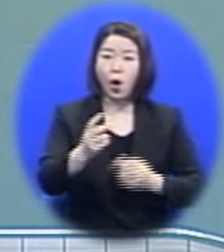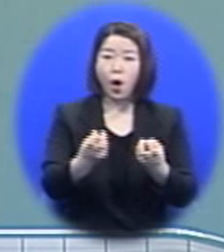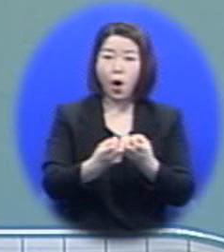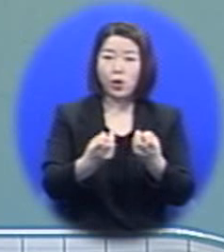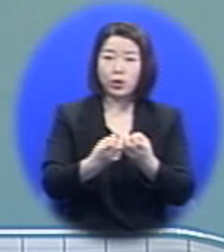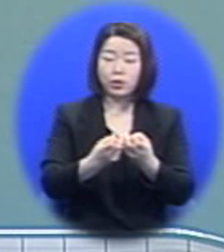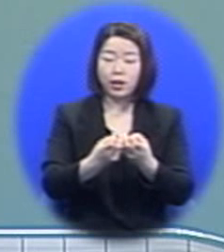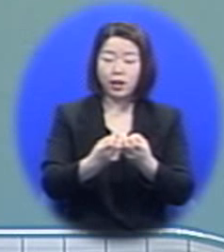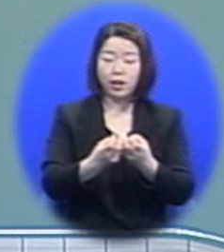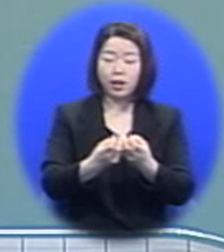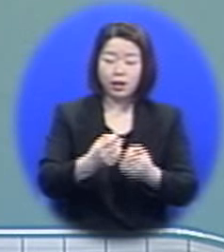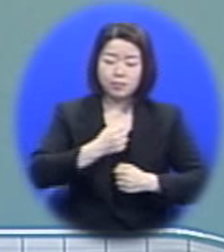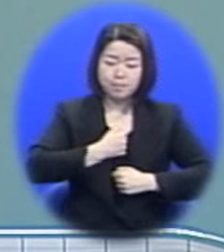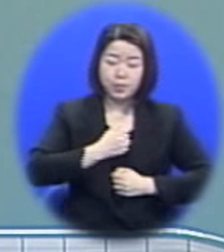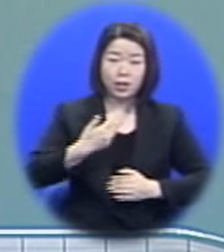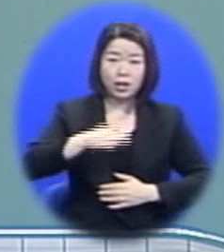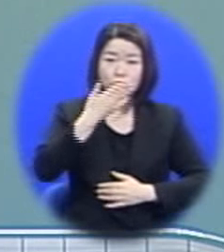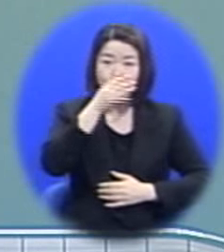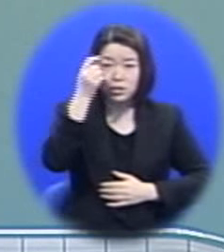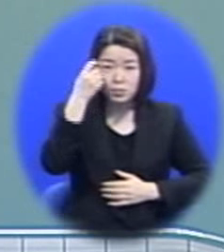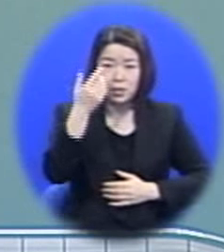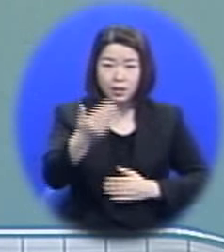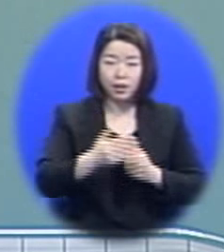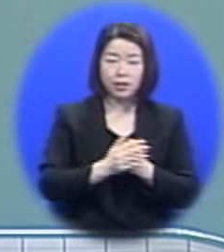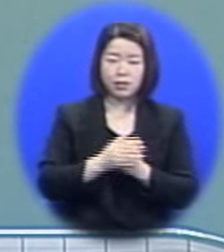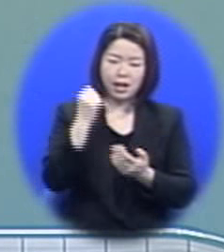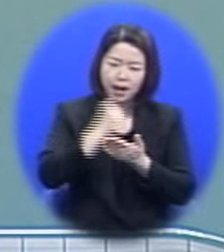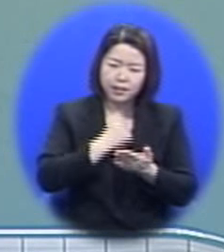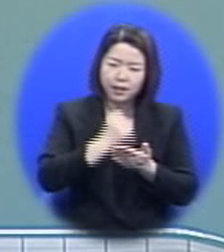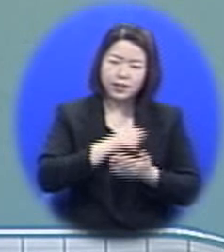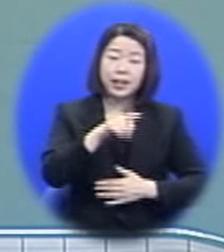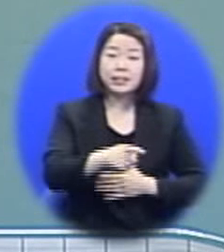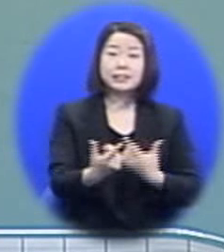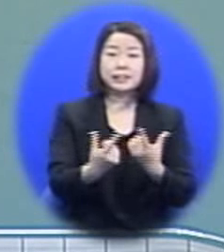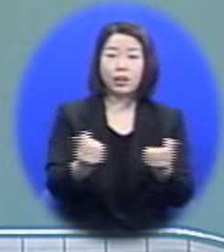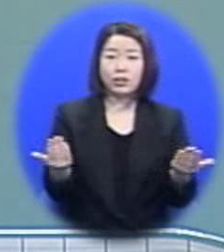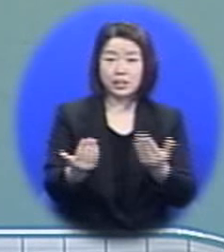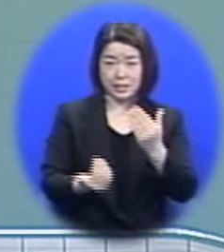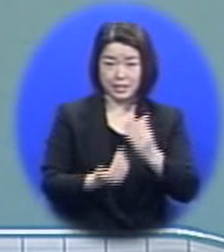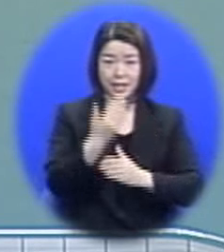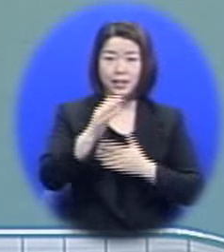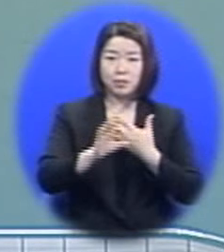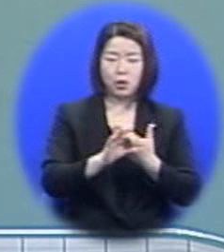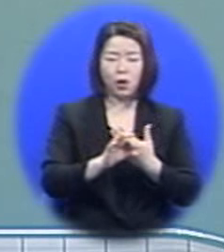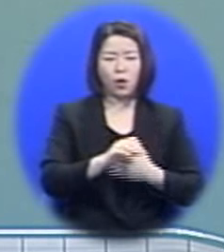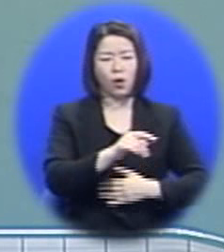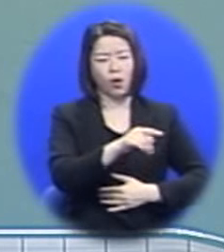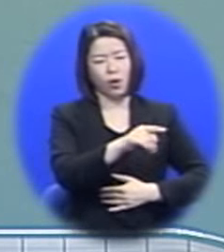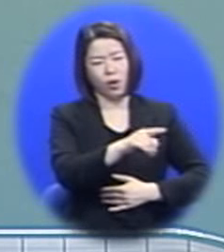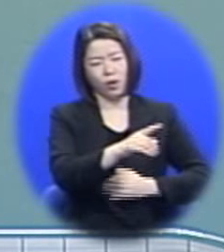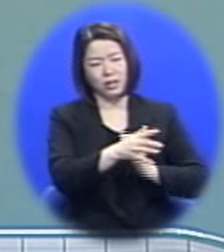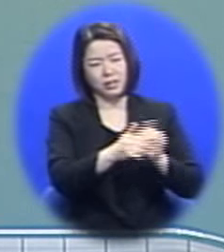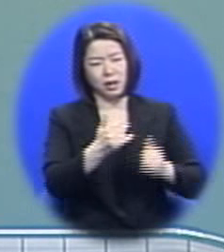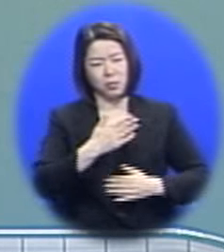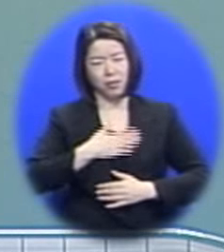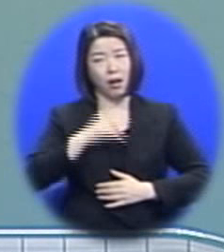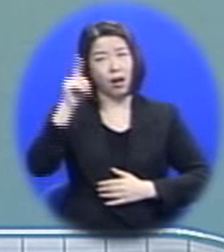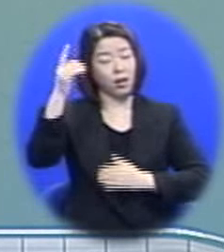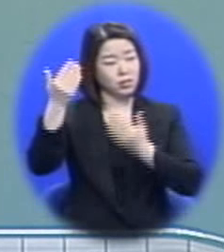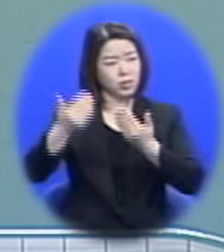거지요? 안타깝게도 그와 같은 일이 벌어지면 아이 사람이 내 천생연부는 아닌가